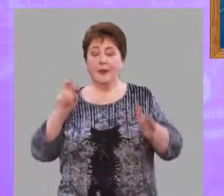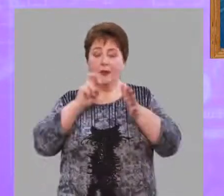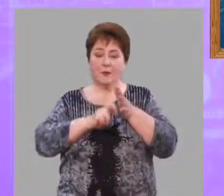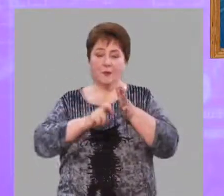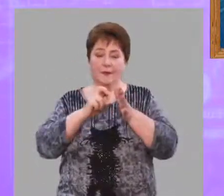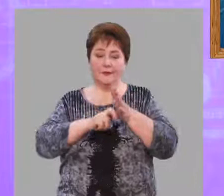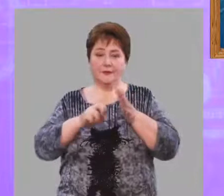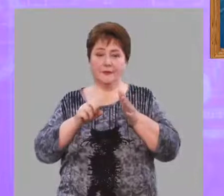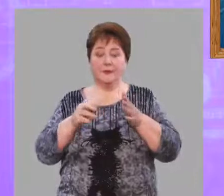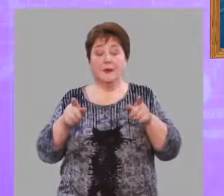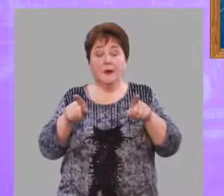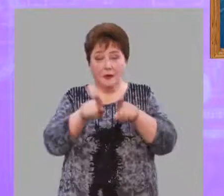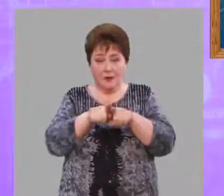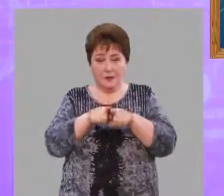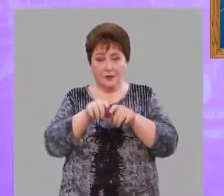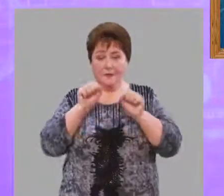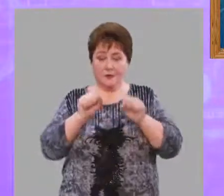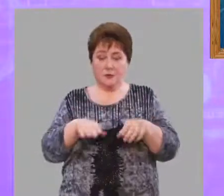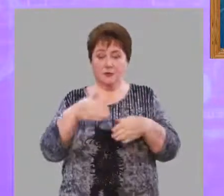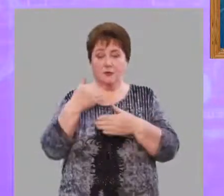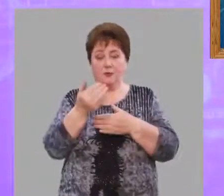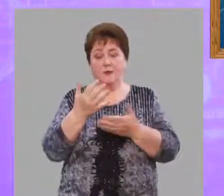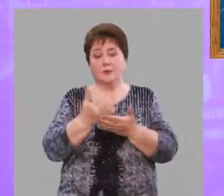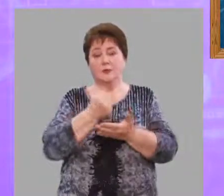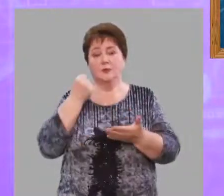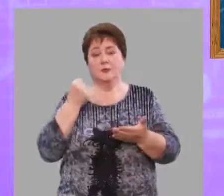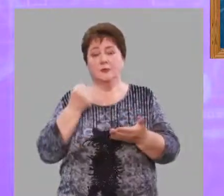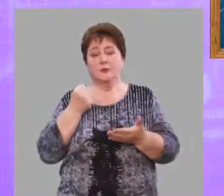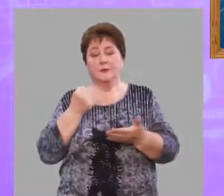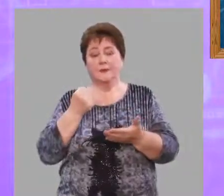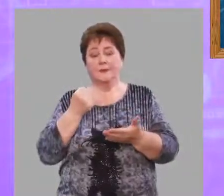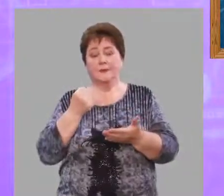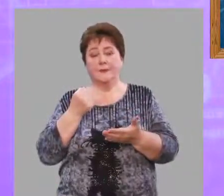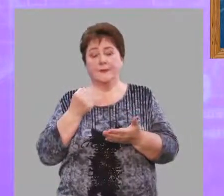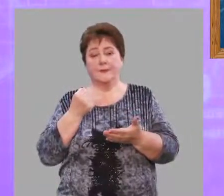Проверьте, такое решение у вас получилось.